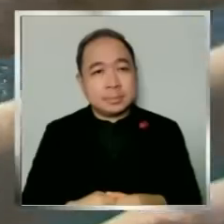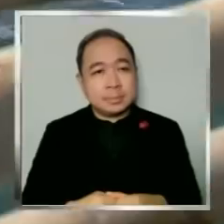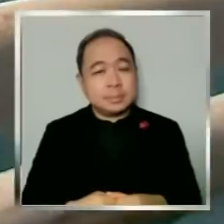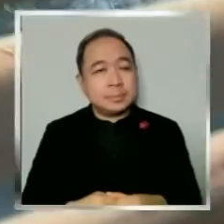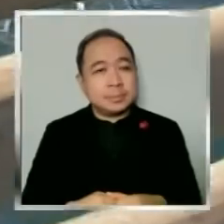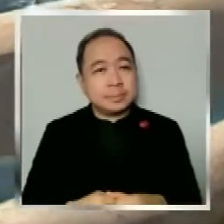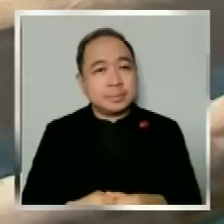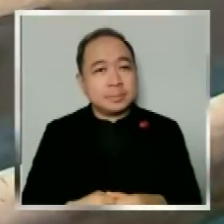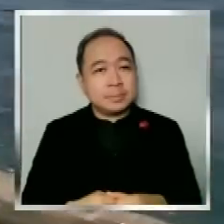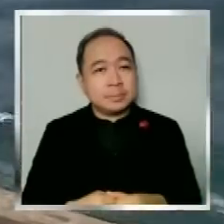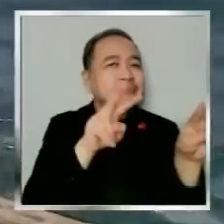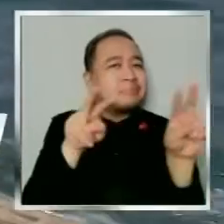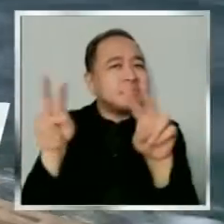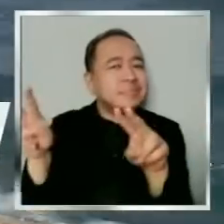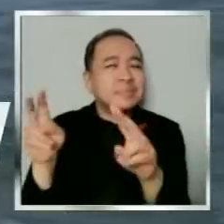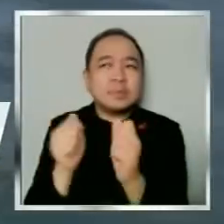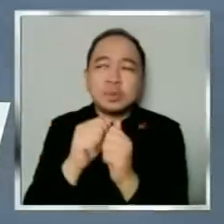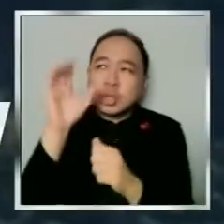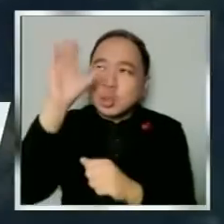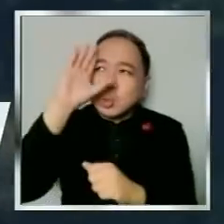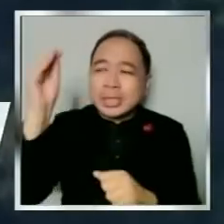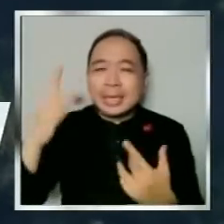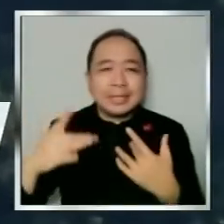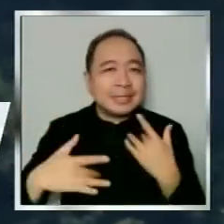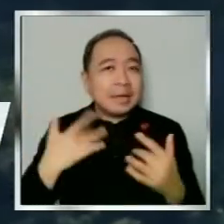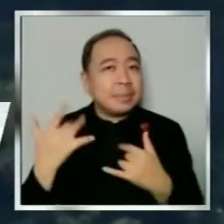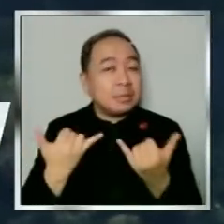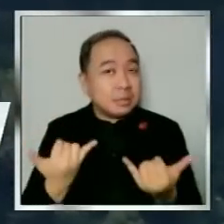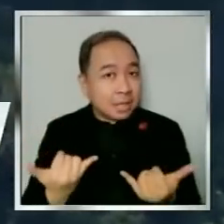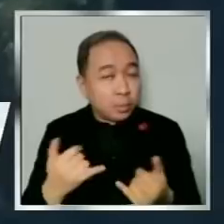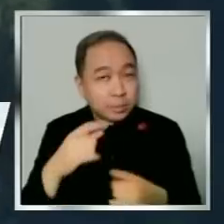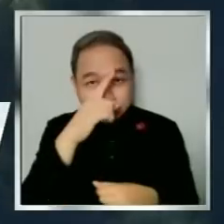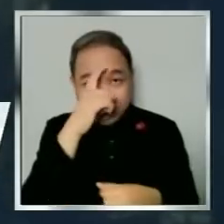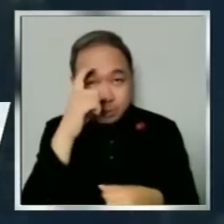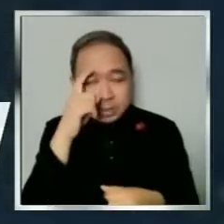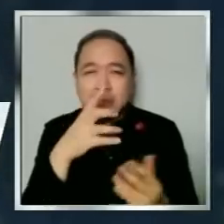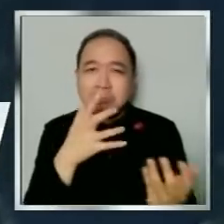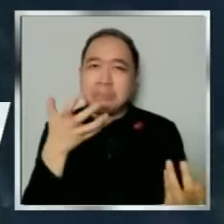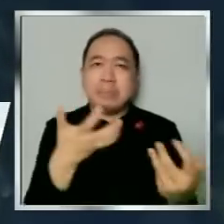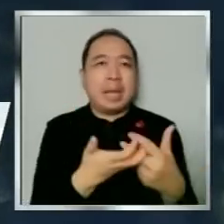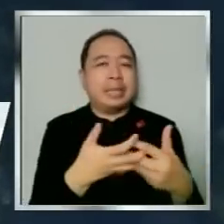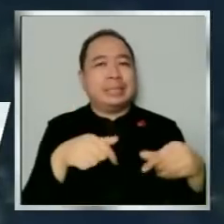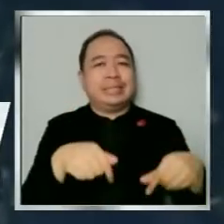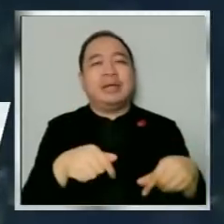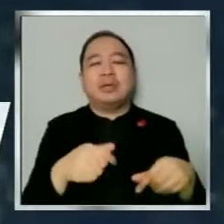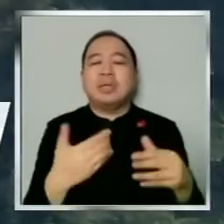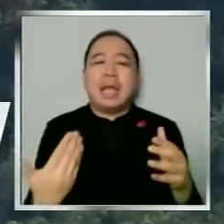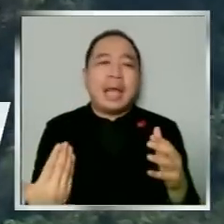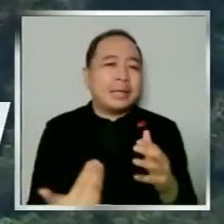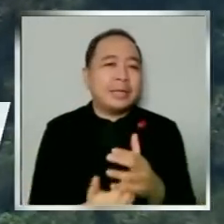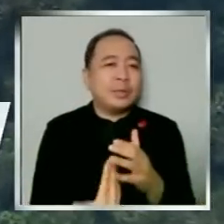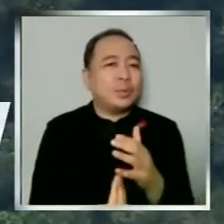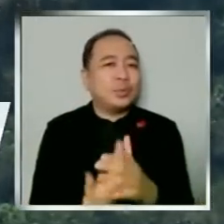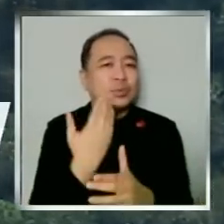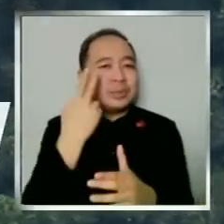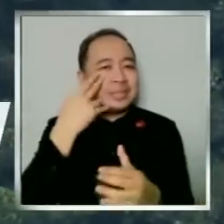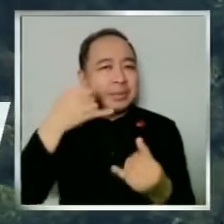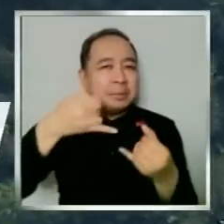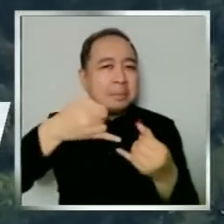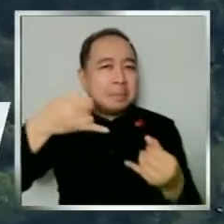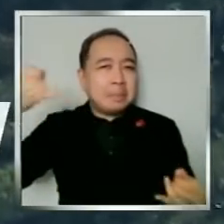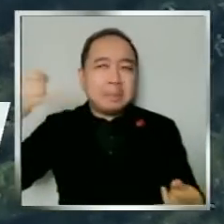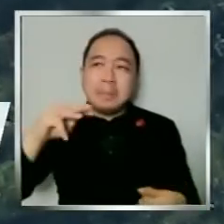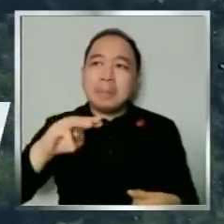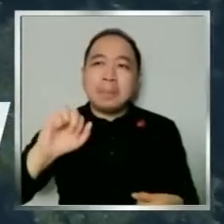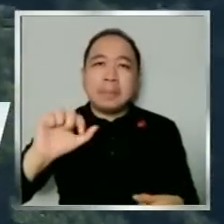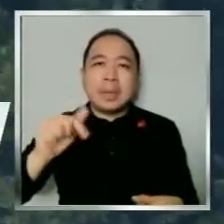Sightseeing with a twist and thrill ba ang hanap mo ngayong summer? Then perfect sa inyo itong nagbabalik na pasyalang malahog zipline para sa adventure seekers